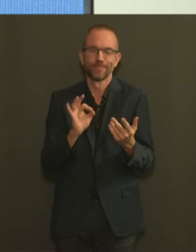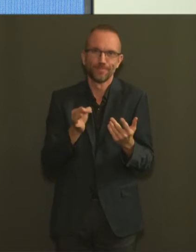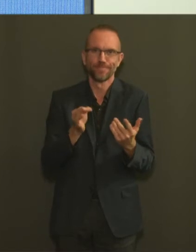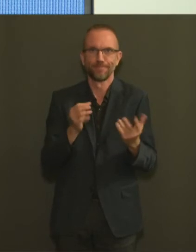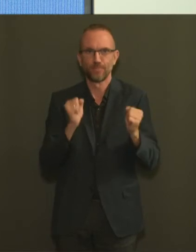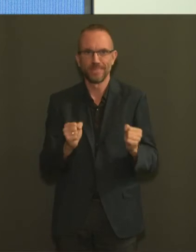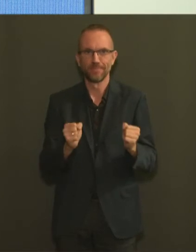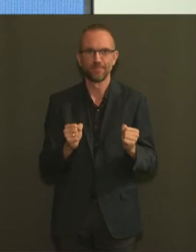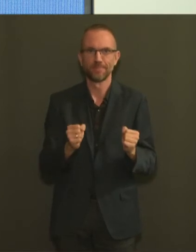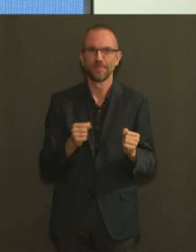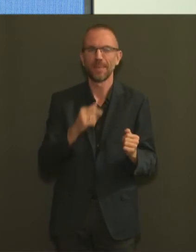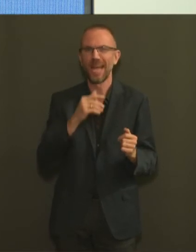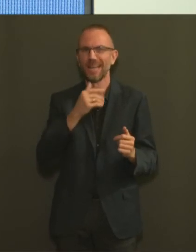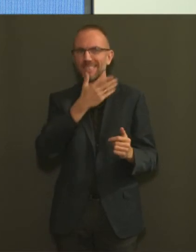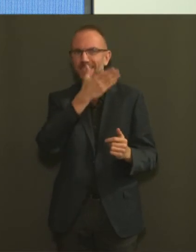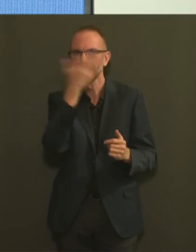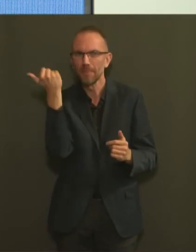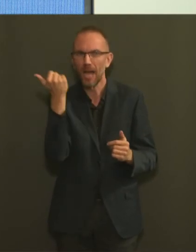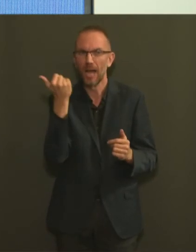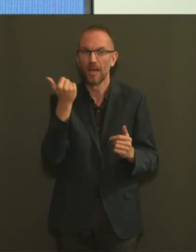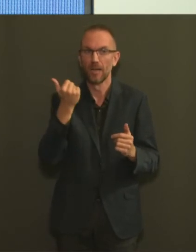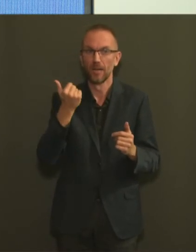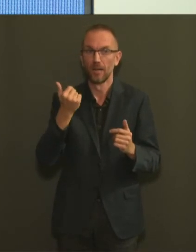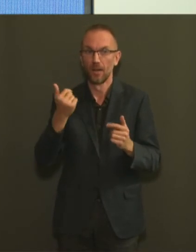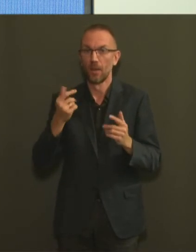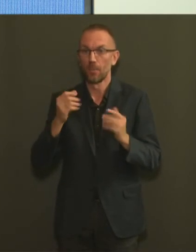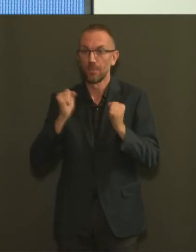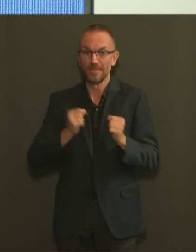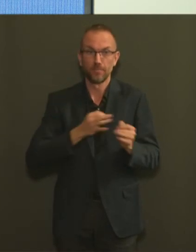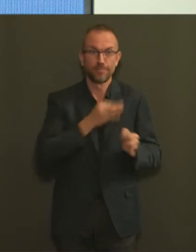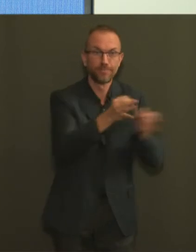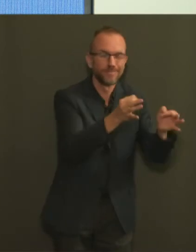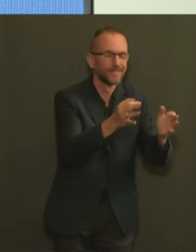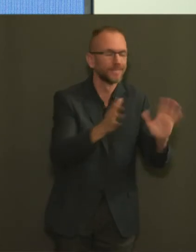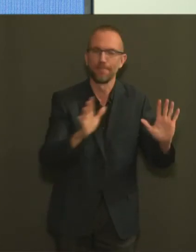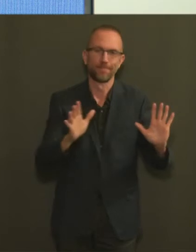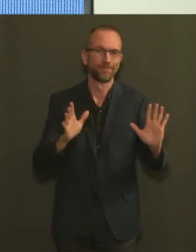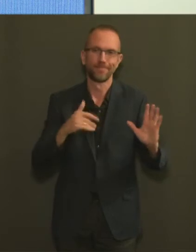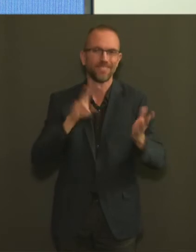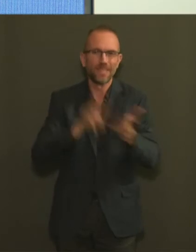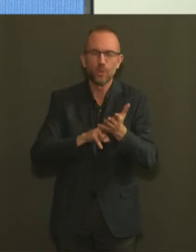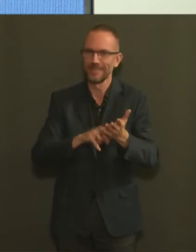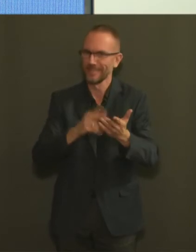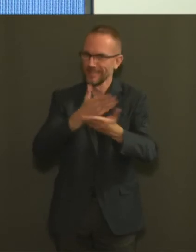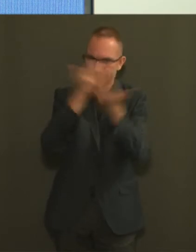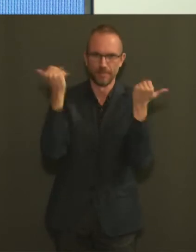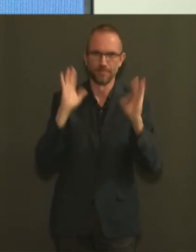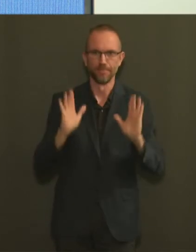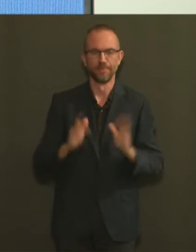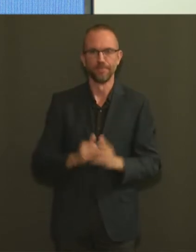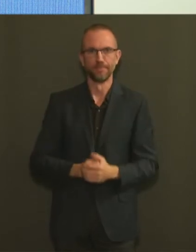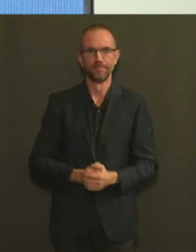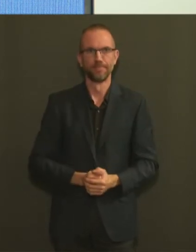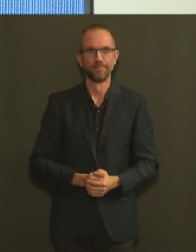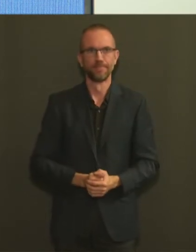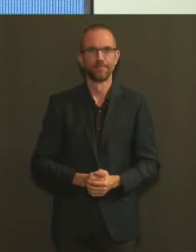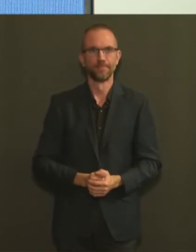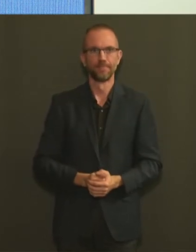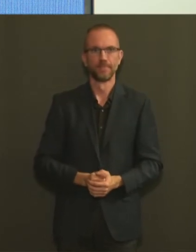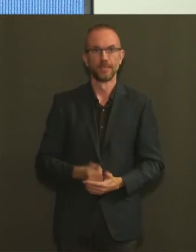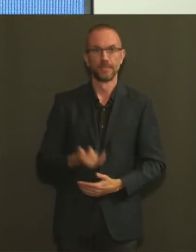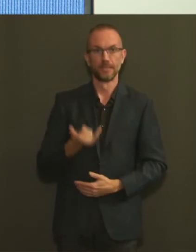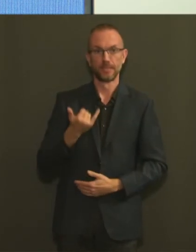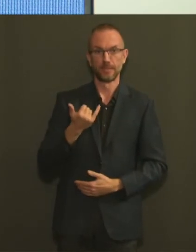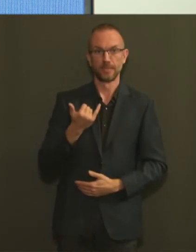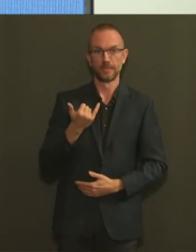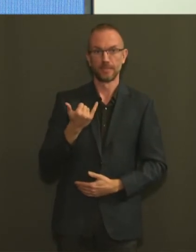savoir si quelqu'un qui a fait la maladie possède assez d'immunité haut niveau ses voies respiratoires pour y bloquer